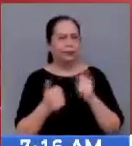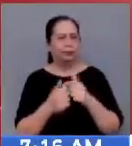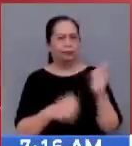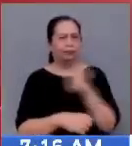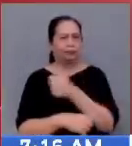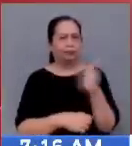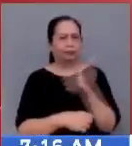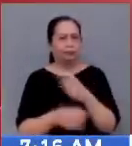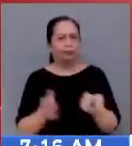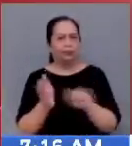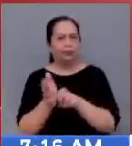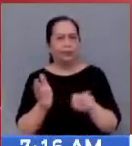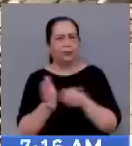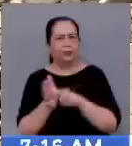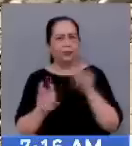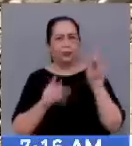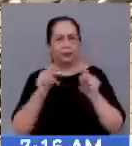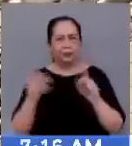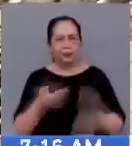natin?